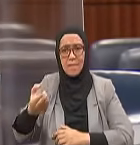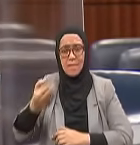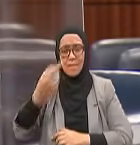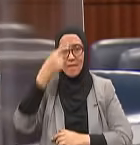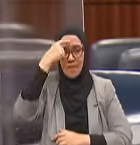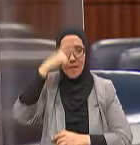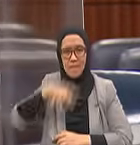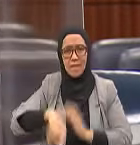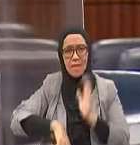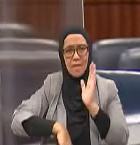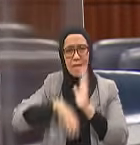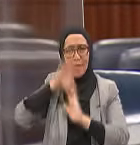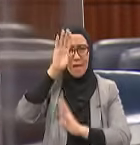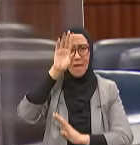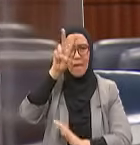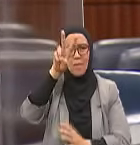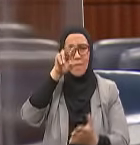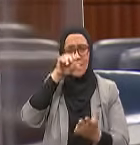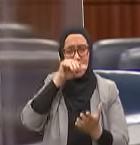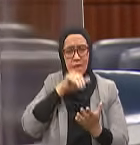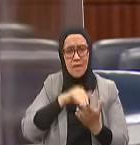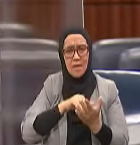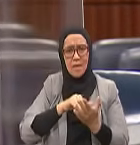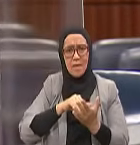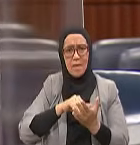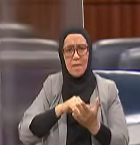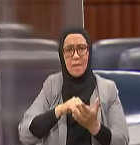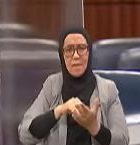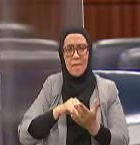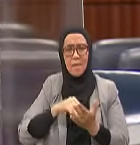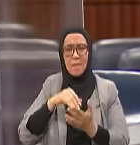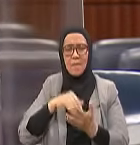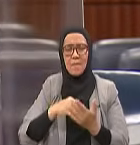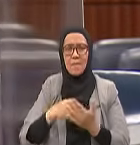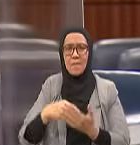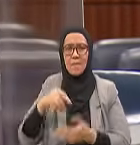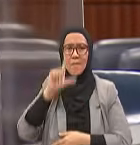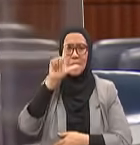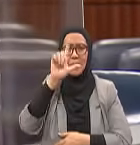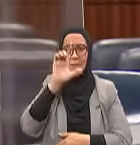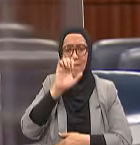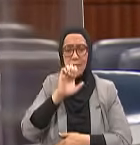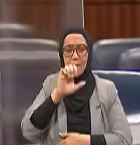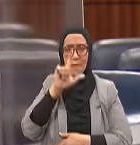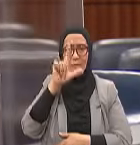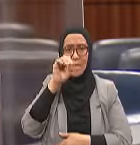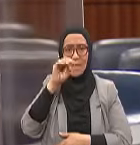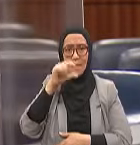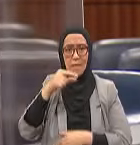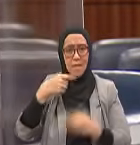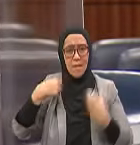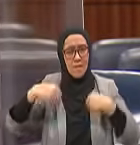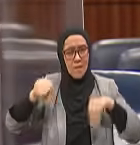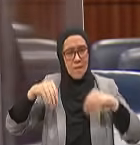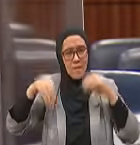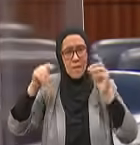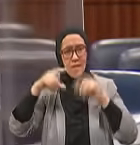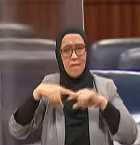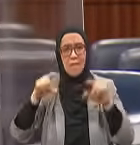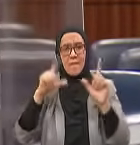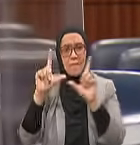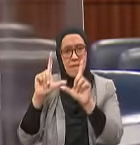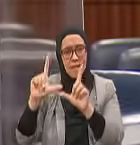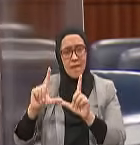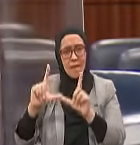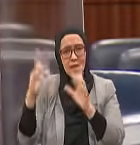lebih 2000 pelung Blaze seluruh melayani Hai yang Priok nasi